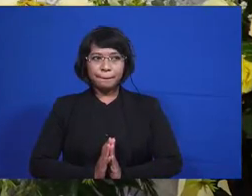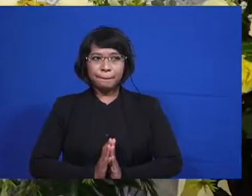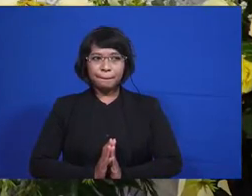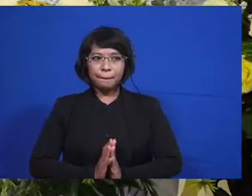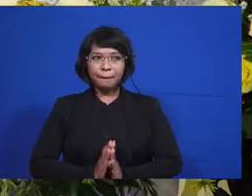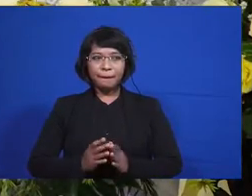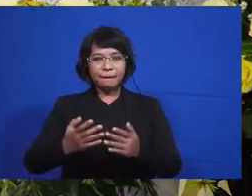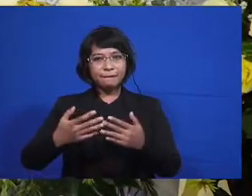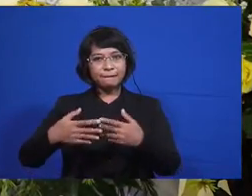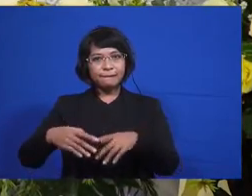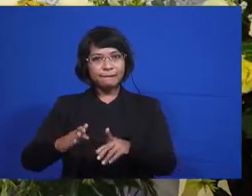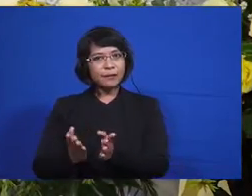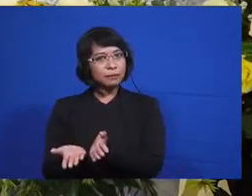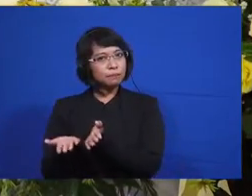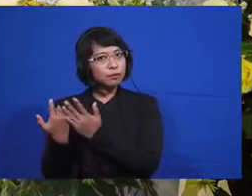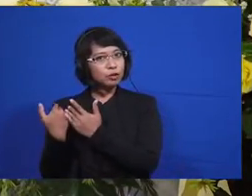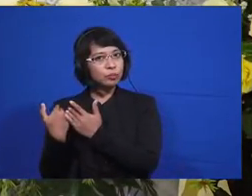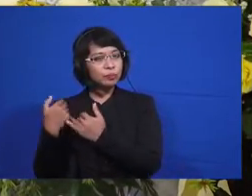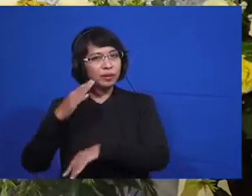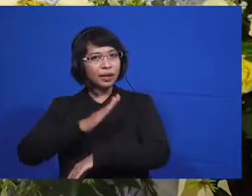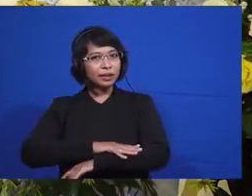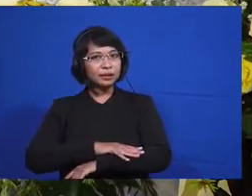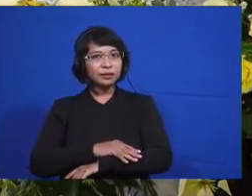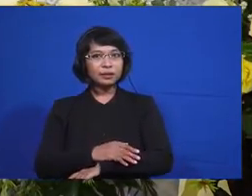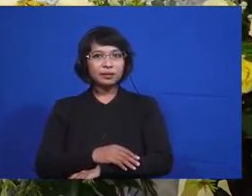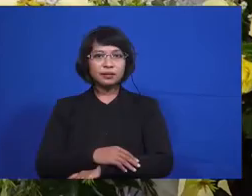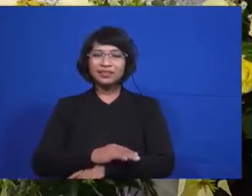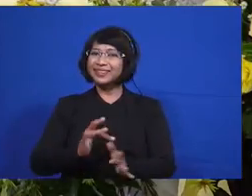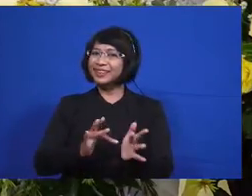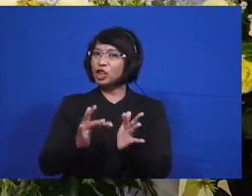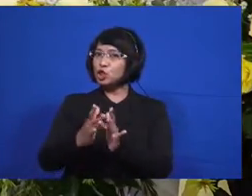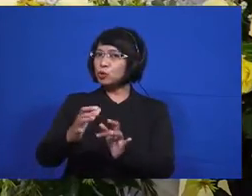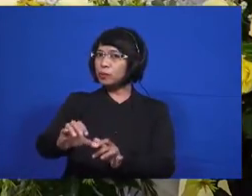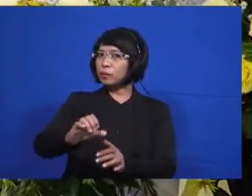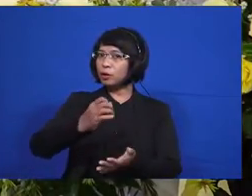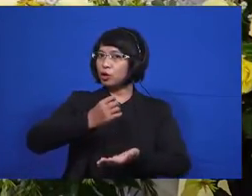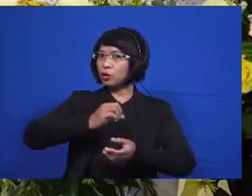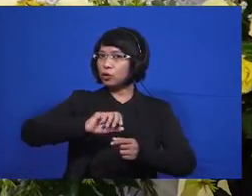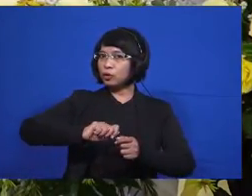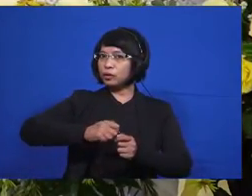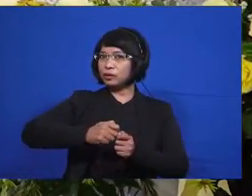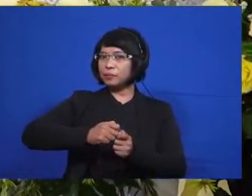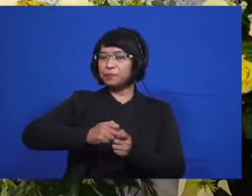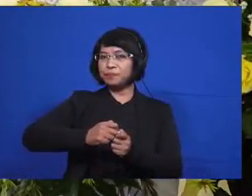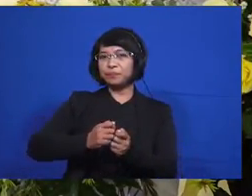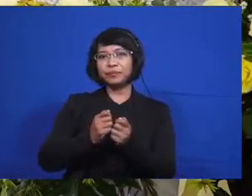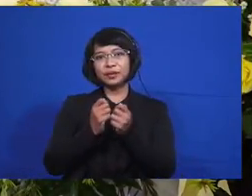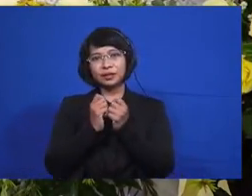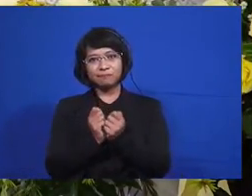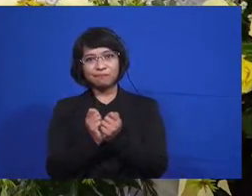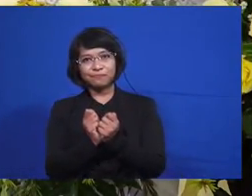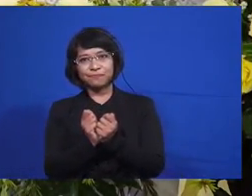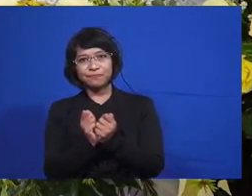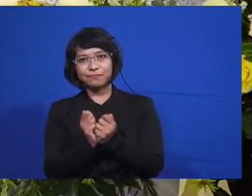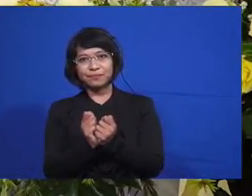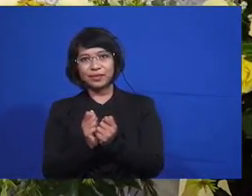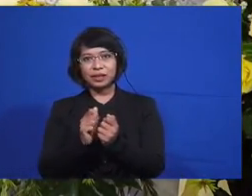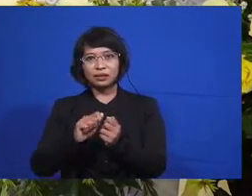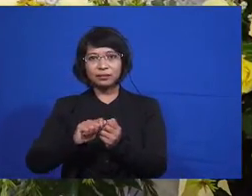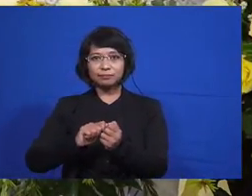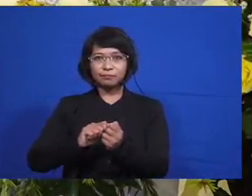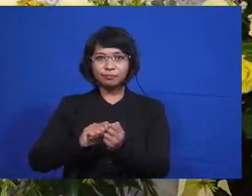Pada hari sebelum menderita, Dia mengambil roti dan dengan tangannya yang kudus dan mulia, dan